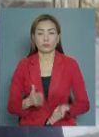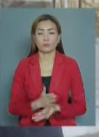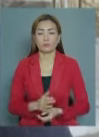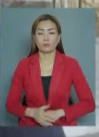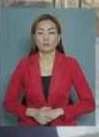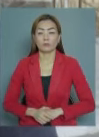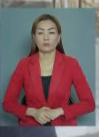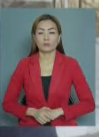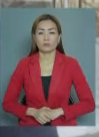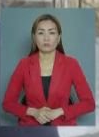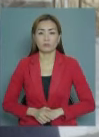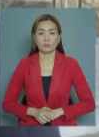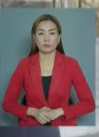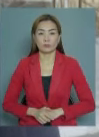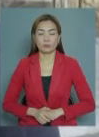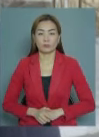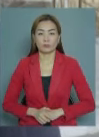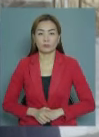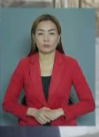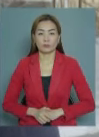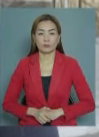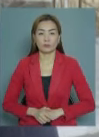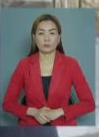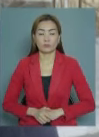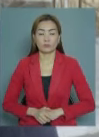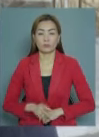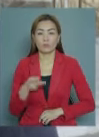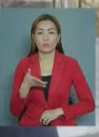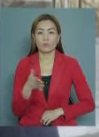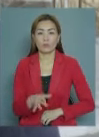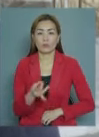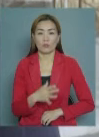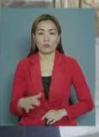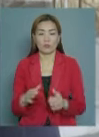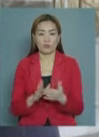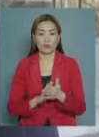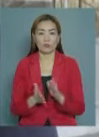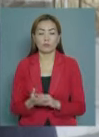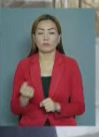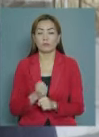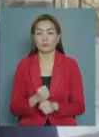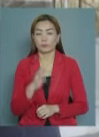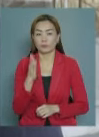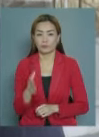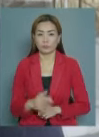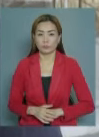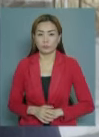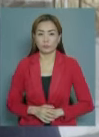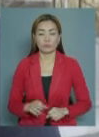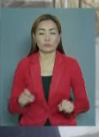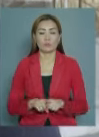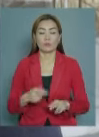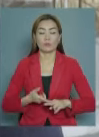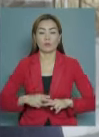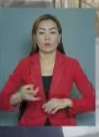орнатылған. 2000 дана жол белгісін орнатуға мердігер мекемемен келісім шартқа отырған болатынбыз. Алайда